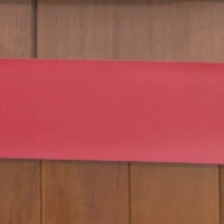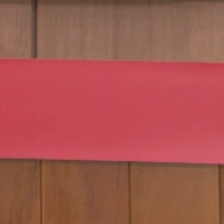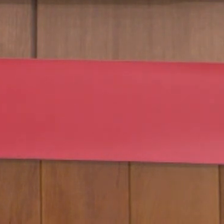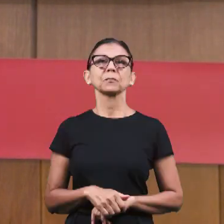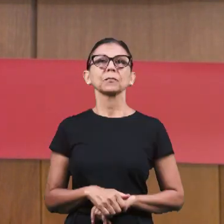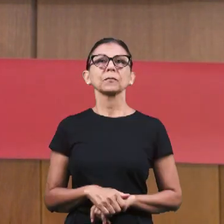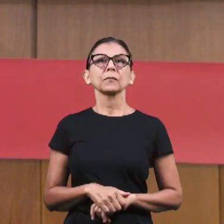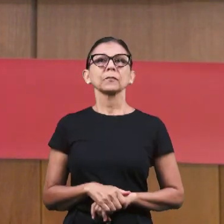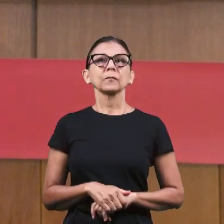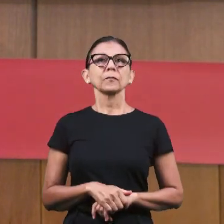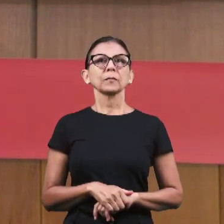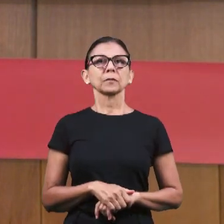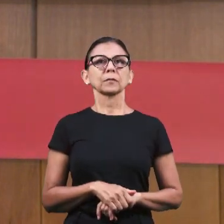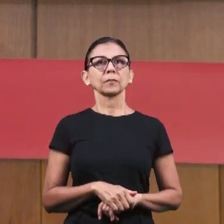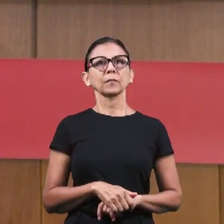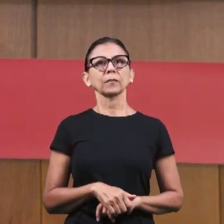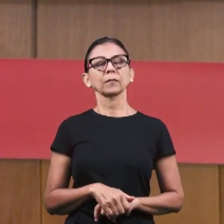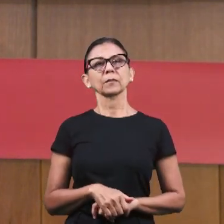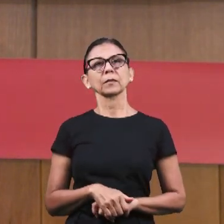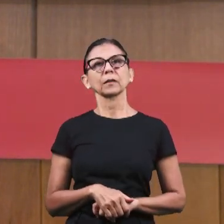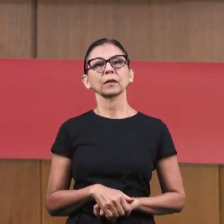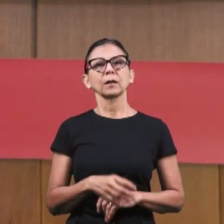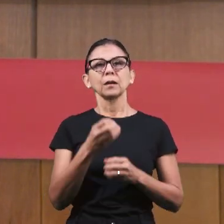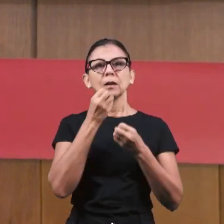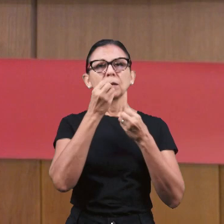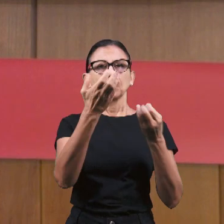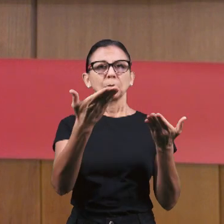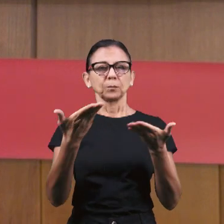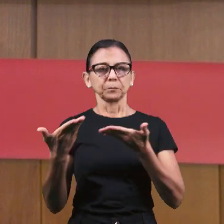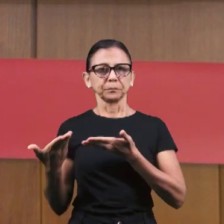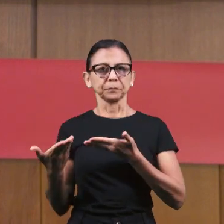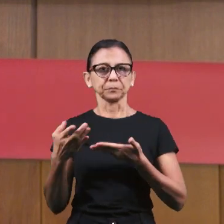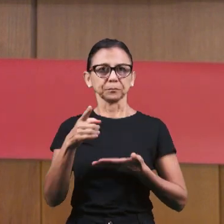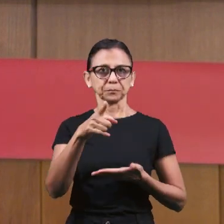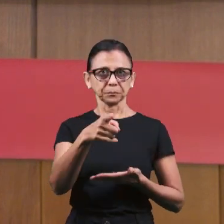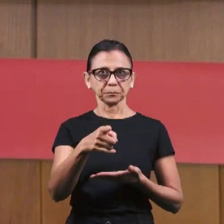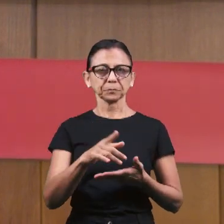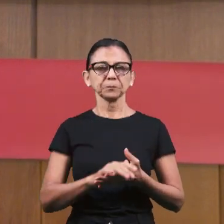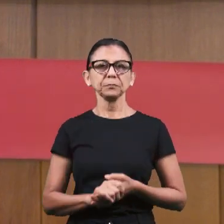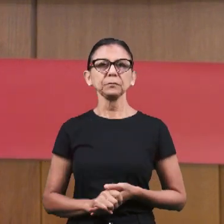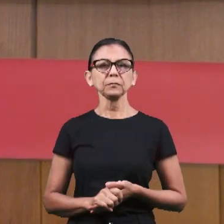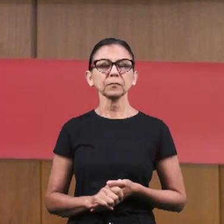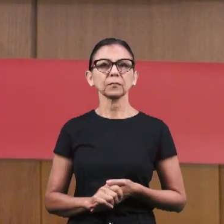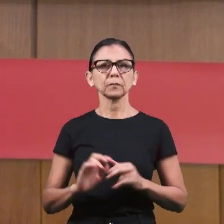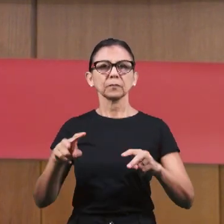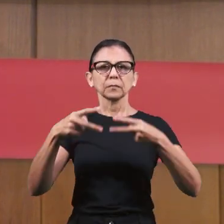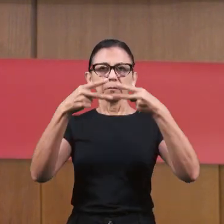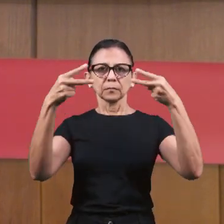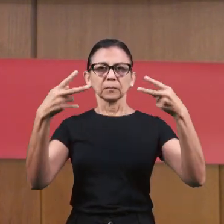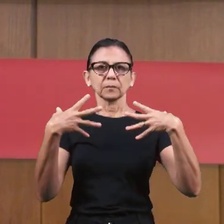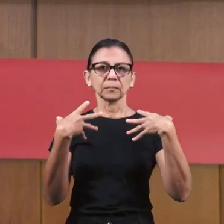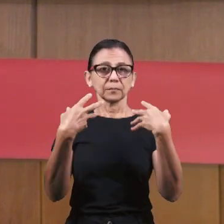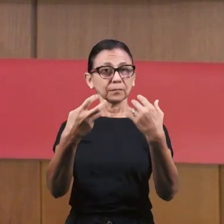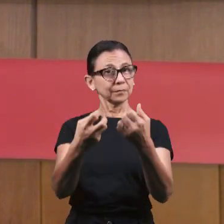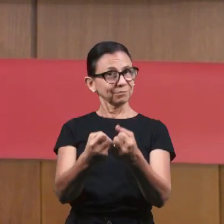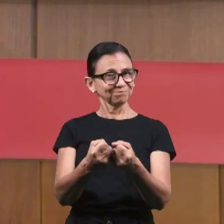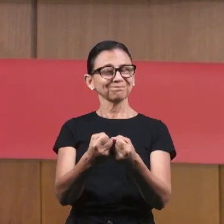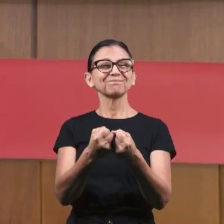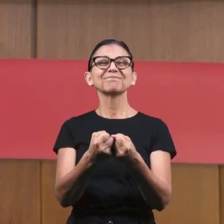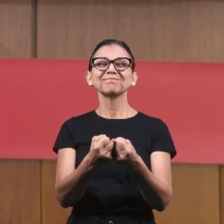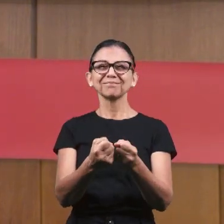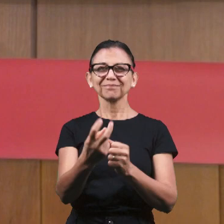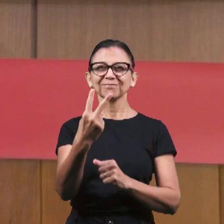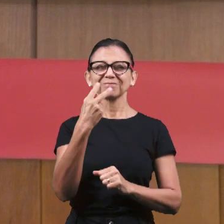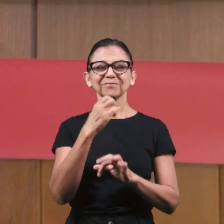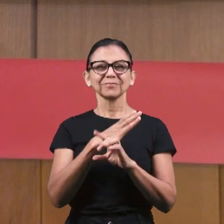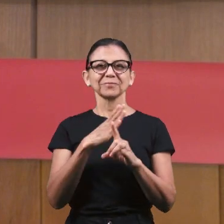programmation. Mais je veux donner la bienvenue à vous qui avez reçu l'invitation pour participer de ce culte à travers